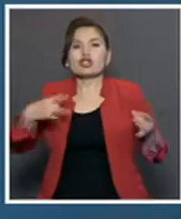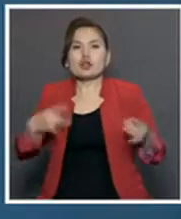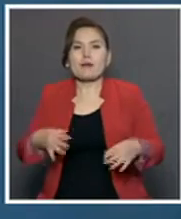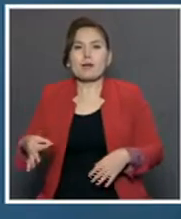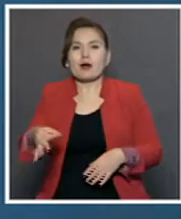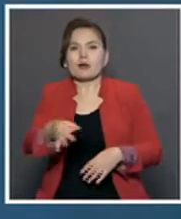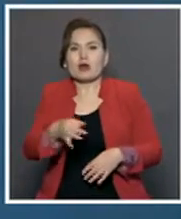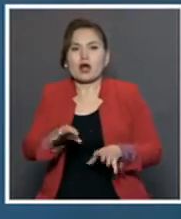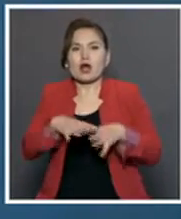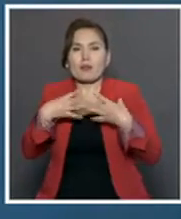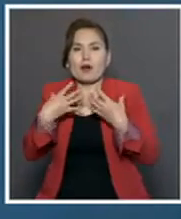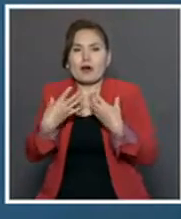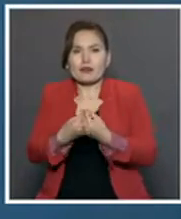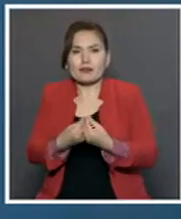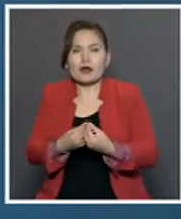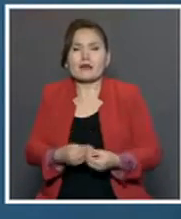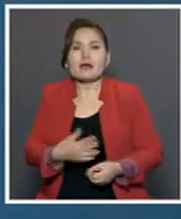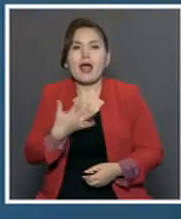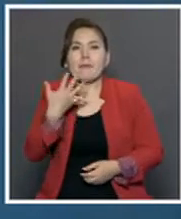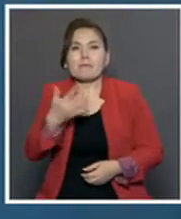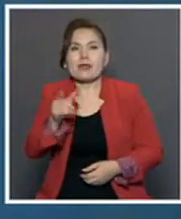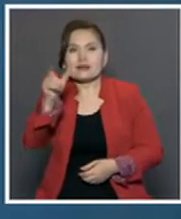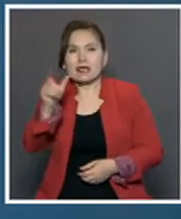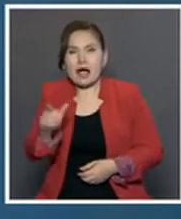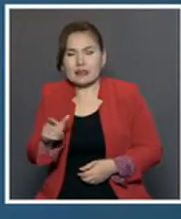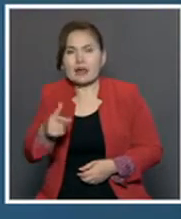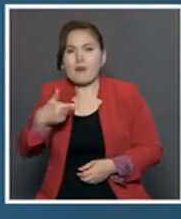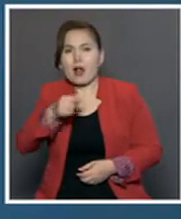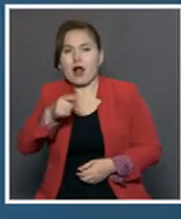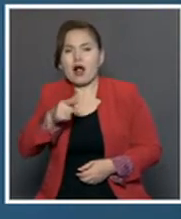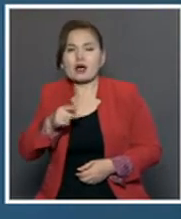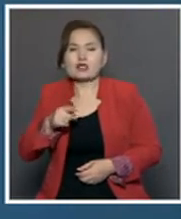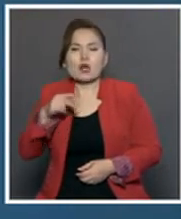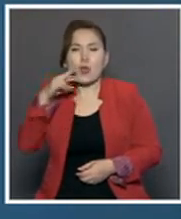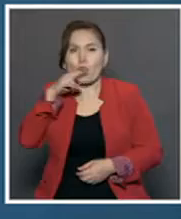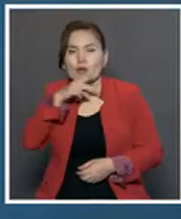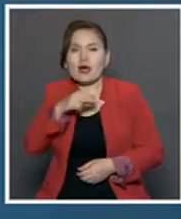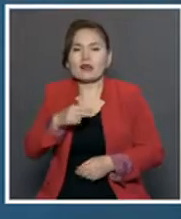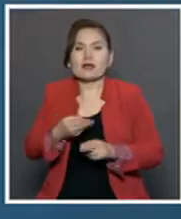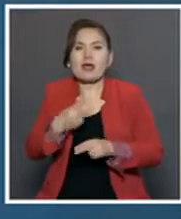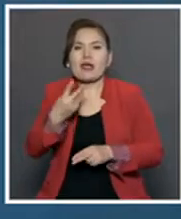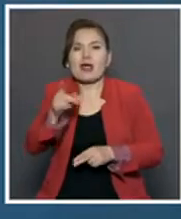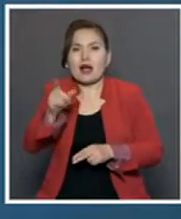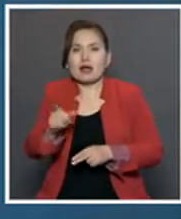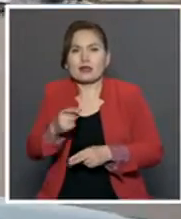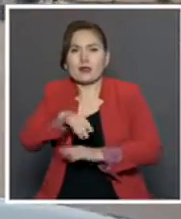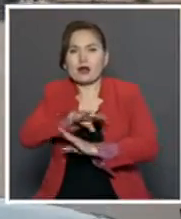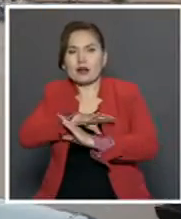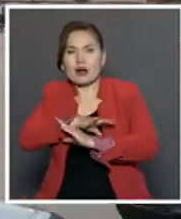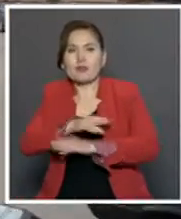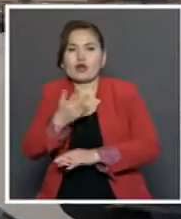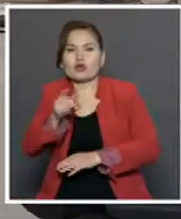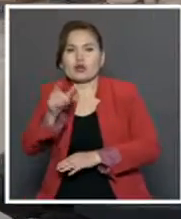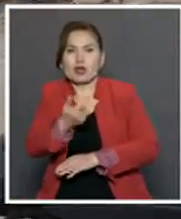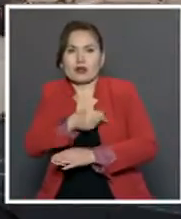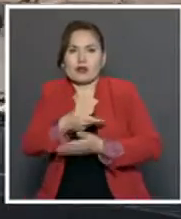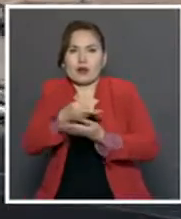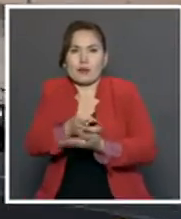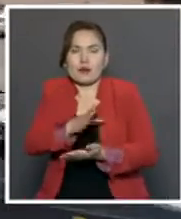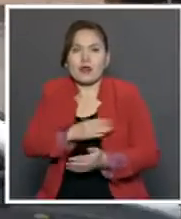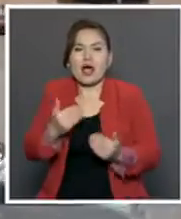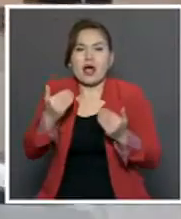Ал Жамбыл облысында бір отбасының 5 адамы газға уланып, 2-у қайтыс болды. Аман қалғандары Мерке аудандық ауруханасының жансақтау бөліміне жеткізілді.